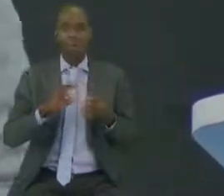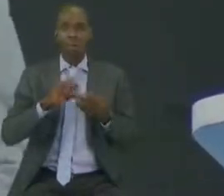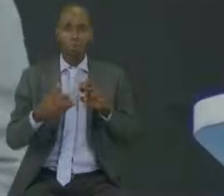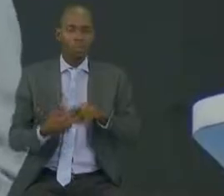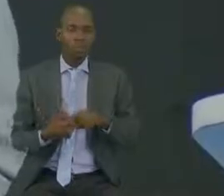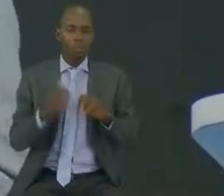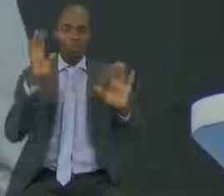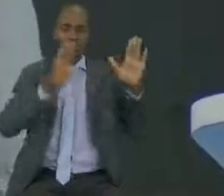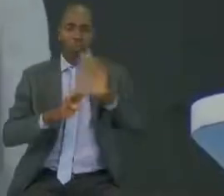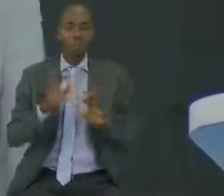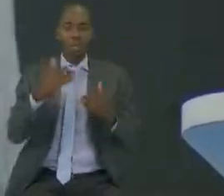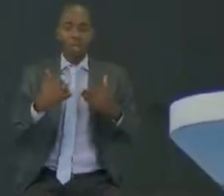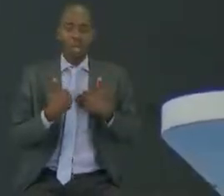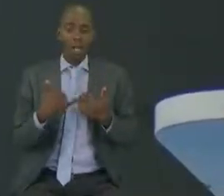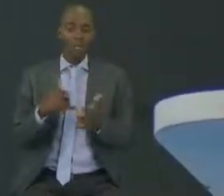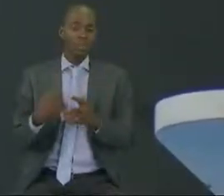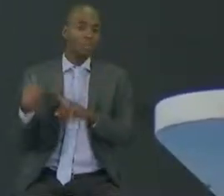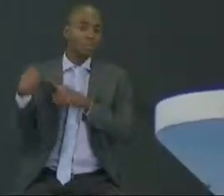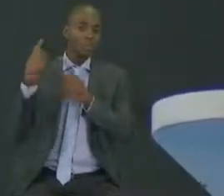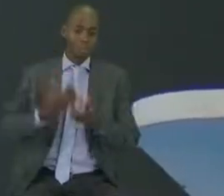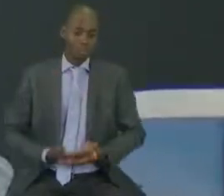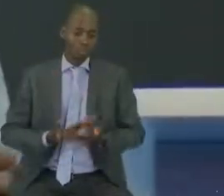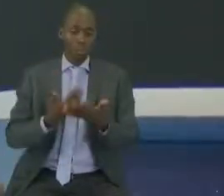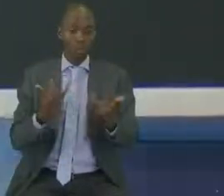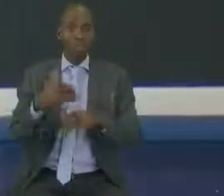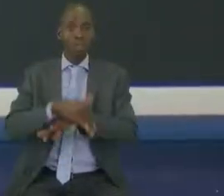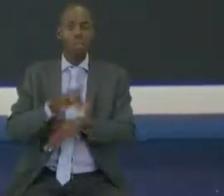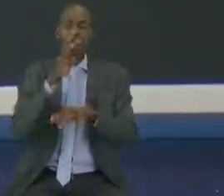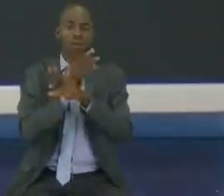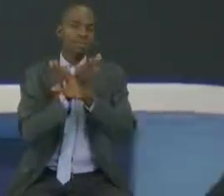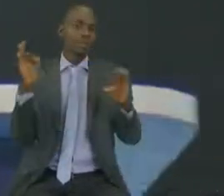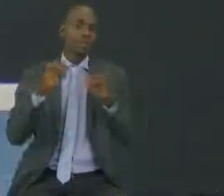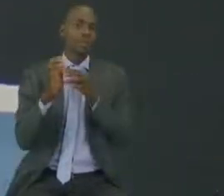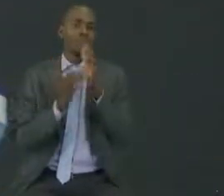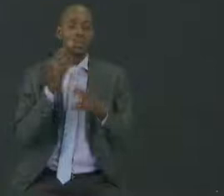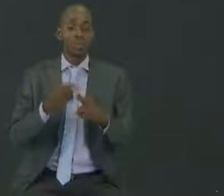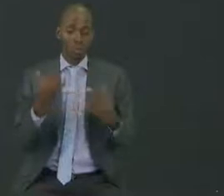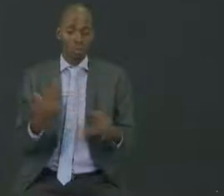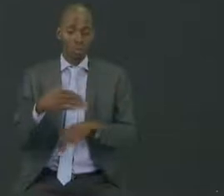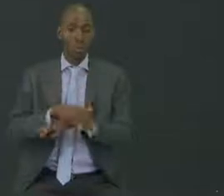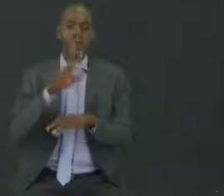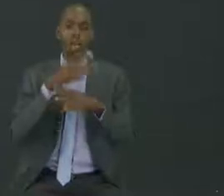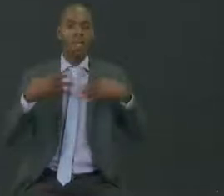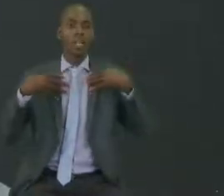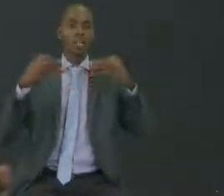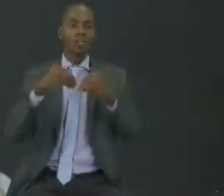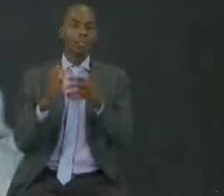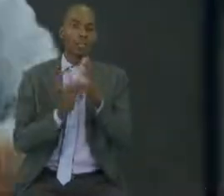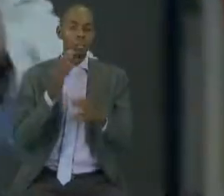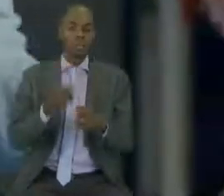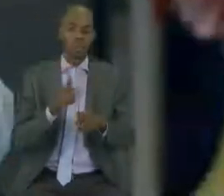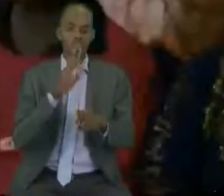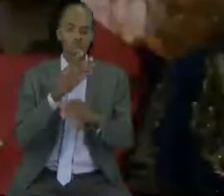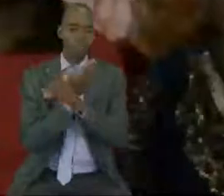même si tu l'as porté depuis la naissance, ce soir, tu es libre. Tu es guéri. Tu es